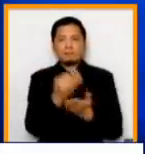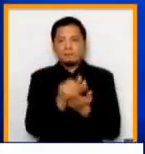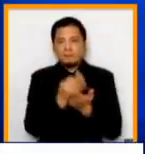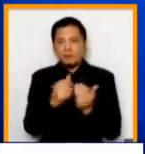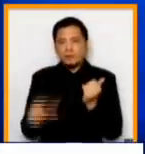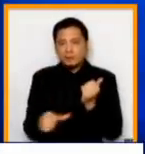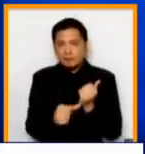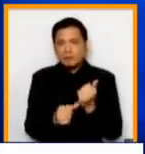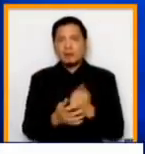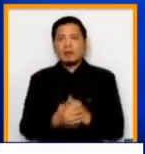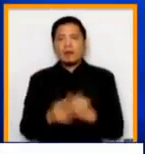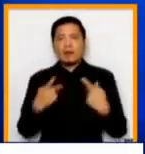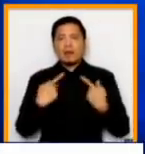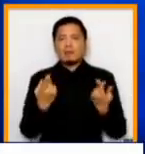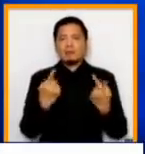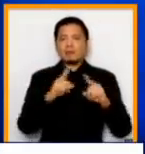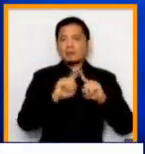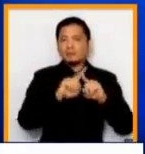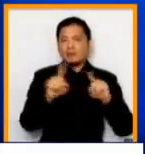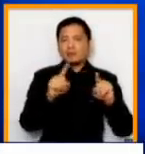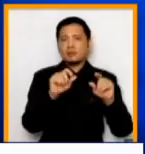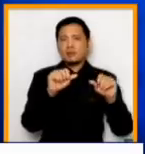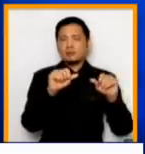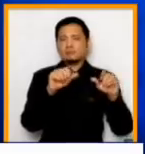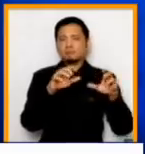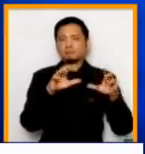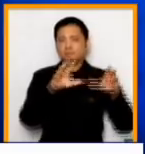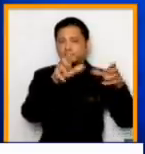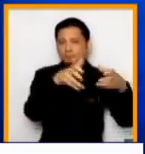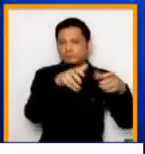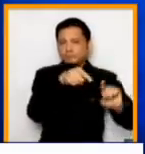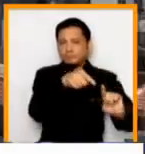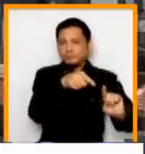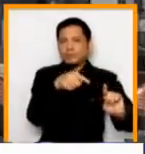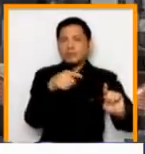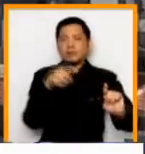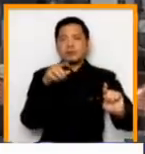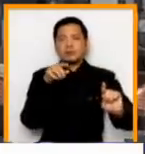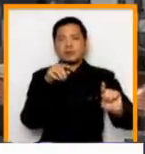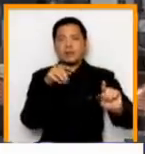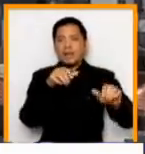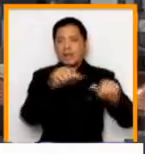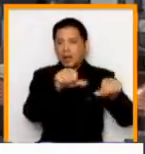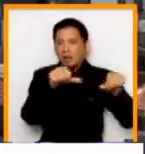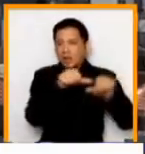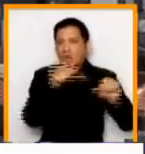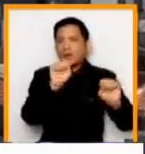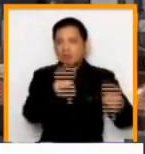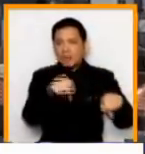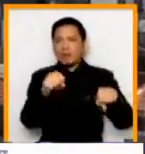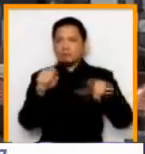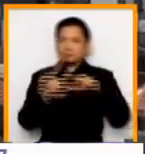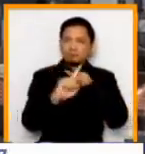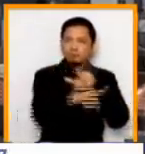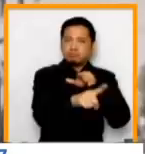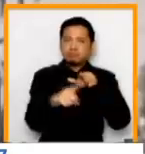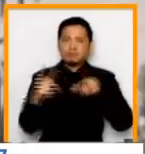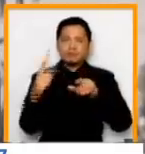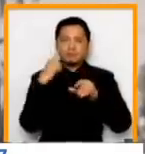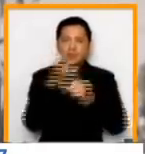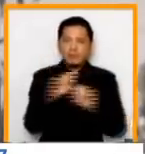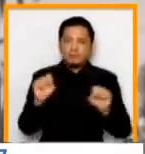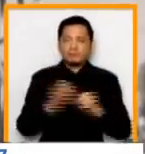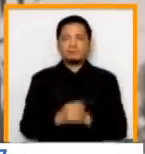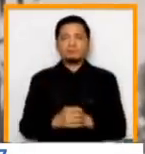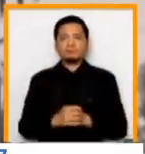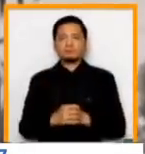doon na identified as staging area. Tiniyak naman ni Labor Secretary Silvestre Bello III na